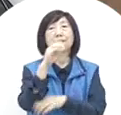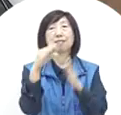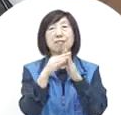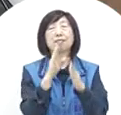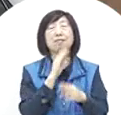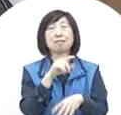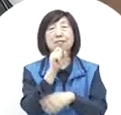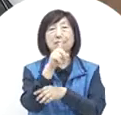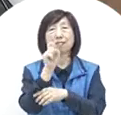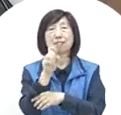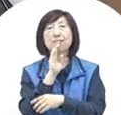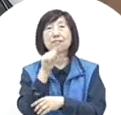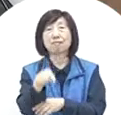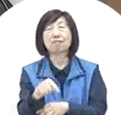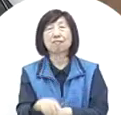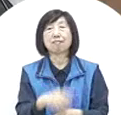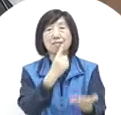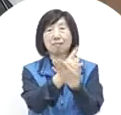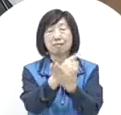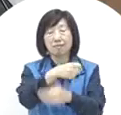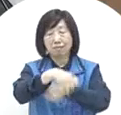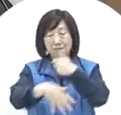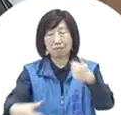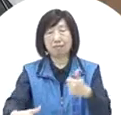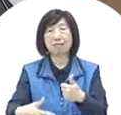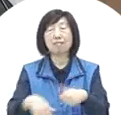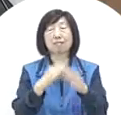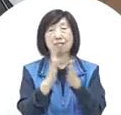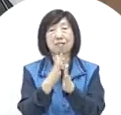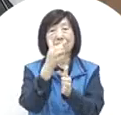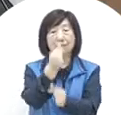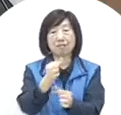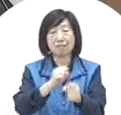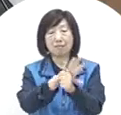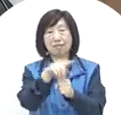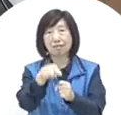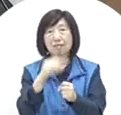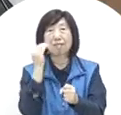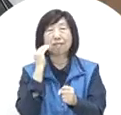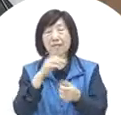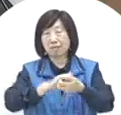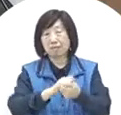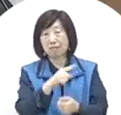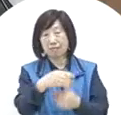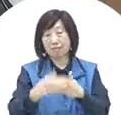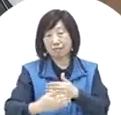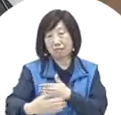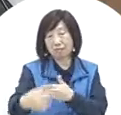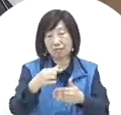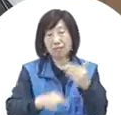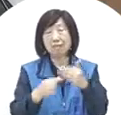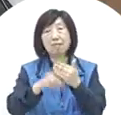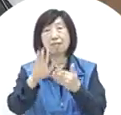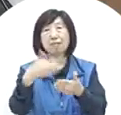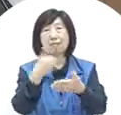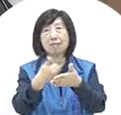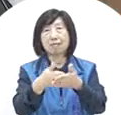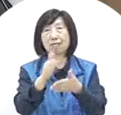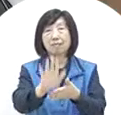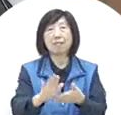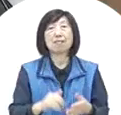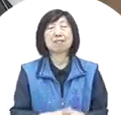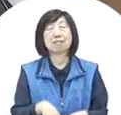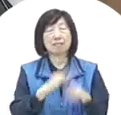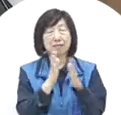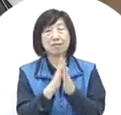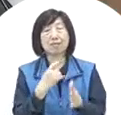签，指挥中心各类案件标准作业程序及 COVID-19 疑似或确诊病人处理流程的这个流程图，就是我们一直想